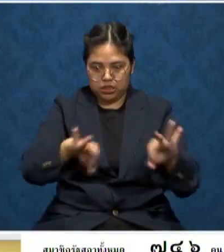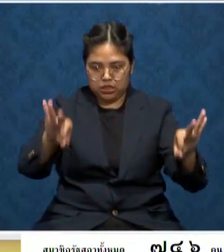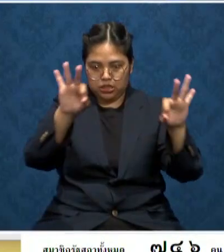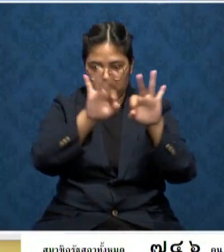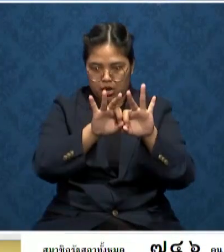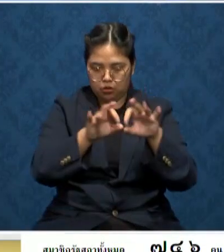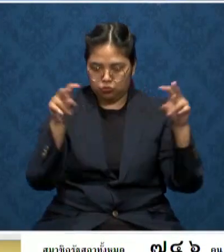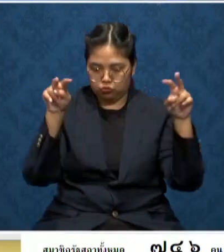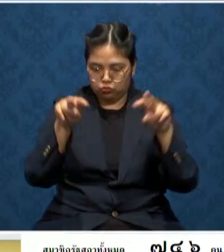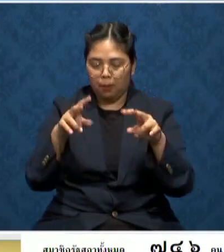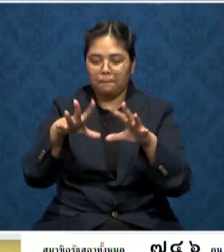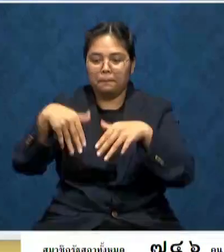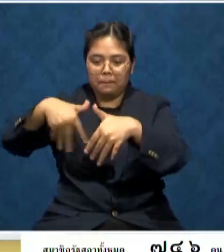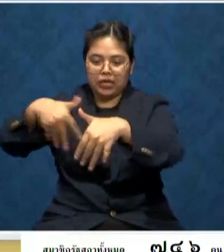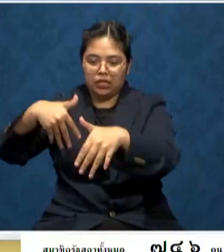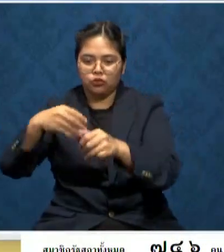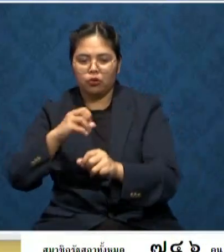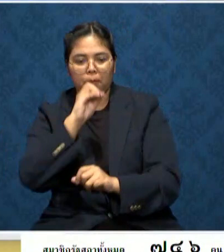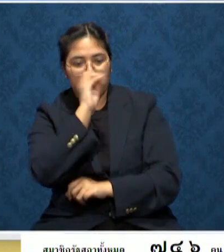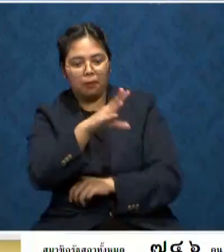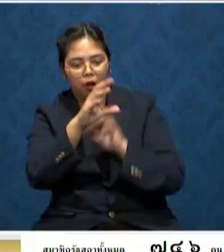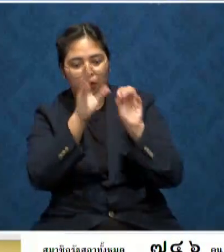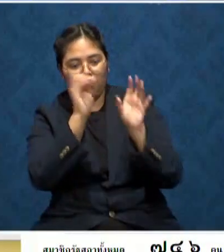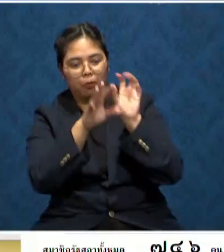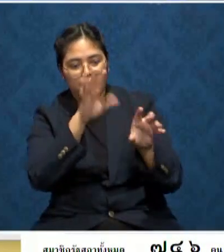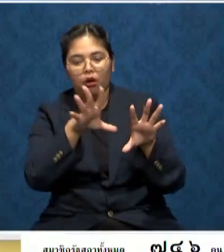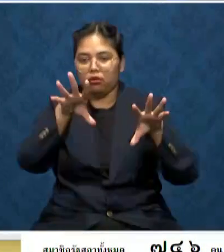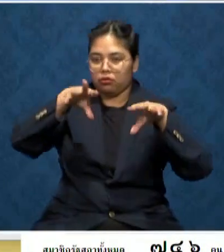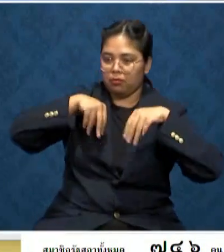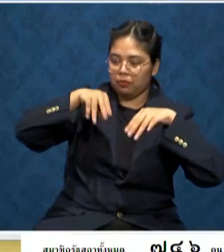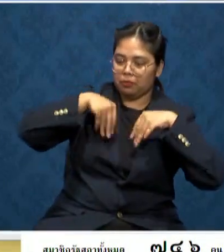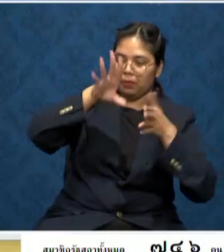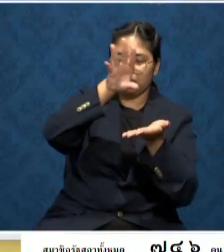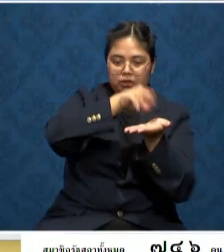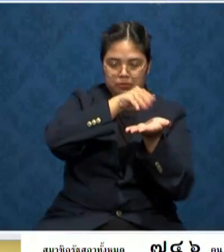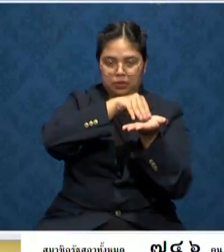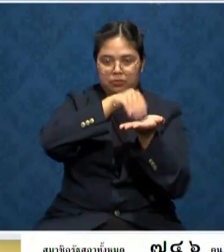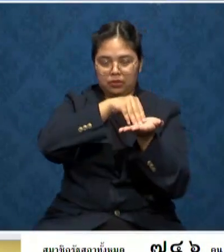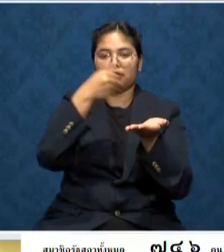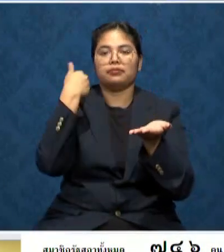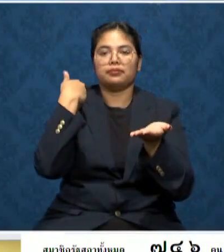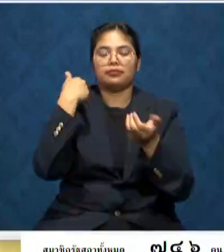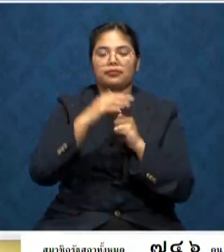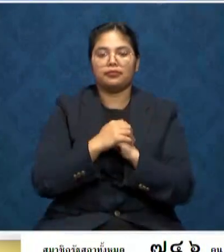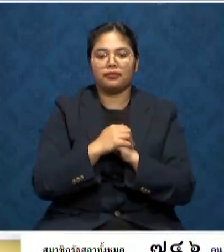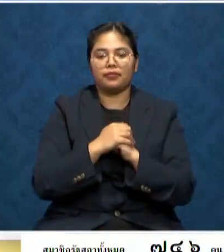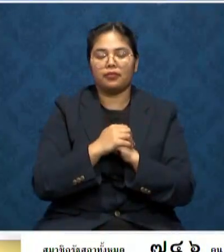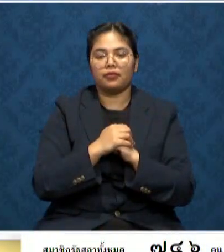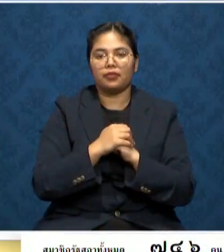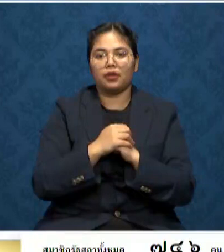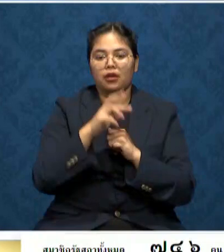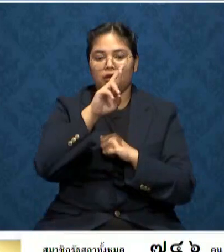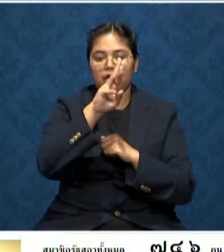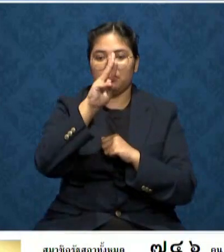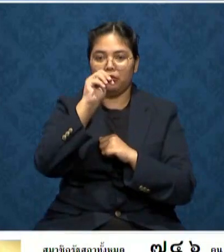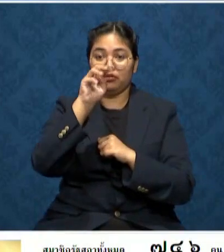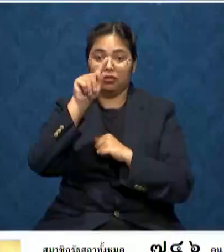ต้องฟังเสียงปชาชนอยู่เสมอและต้องฟังแบฟังแล้ได้ยินครับการตั้งคณะรัฐโทตรีของท่านผ